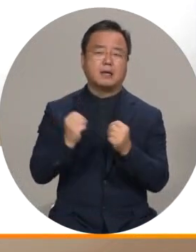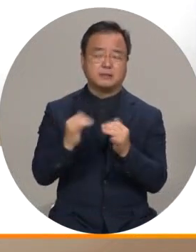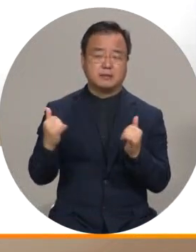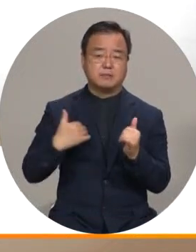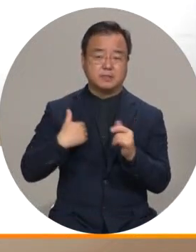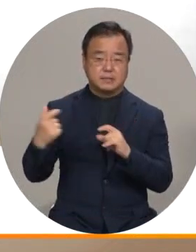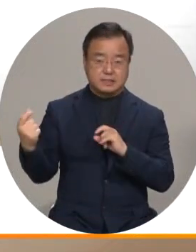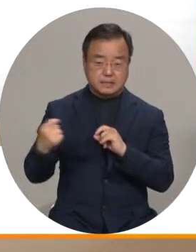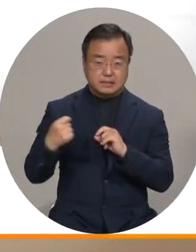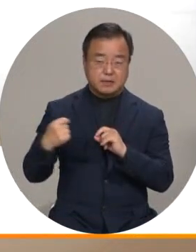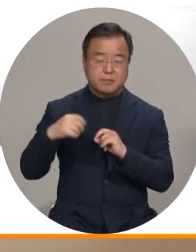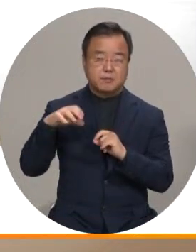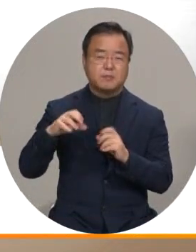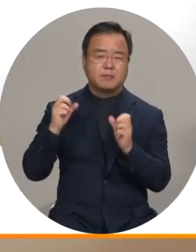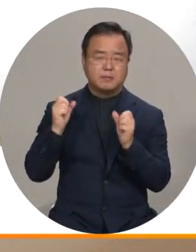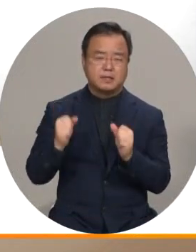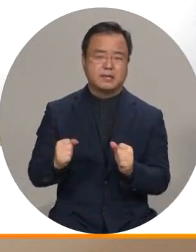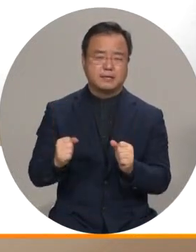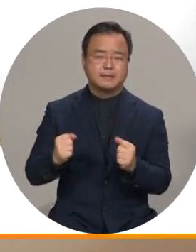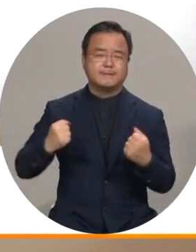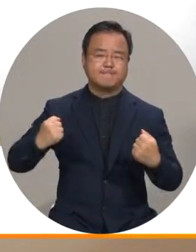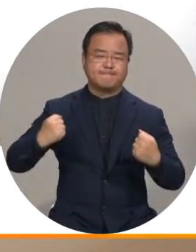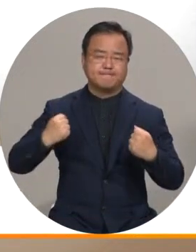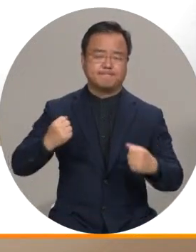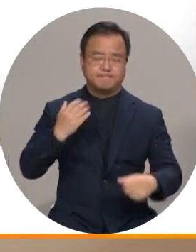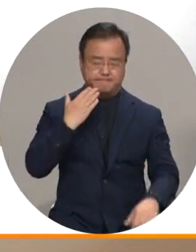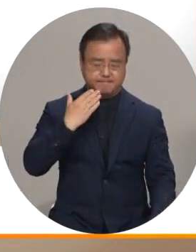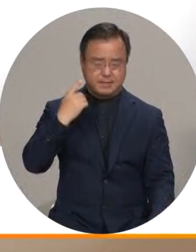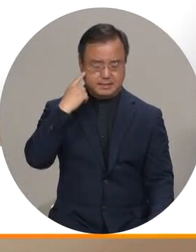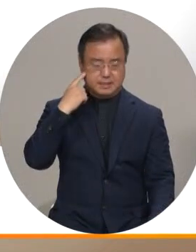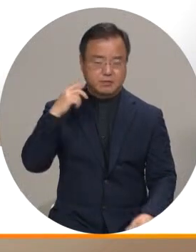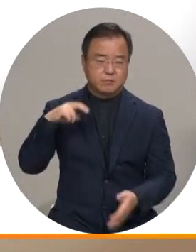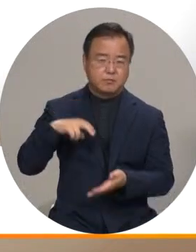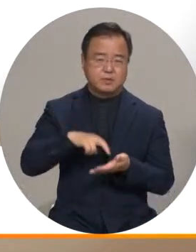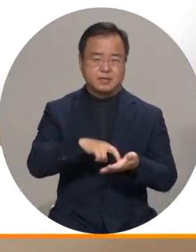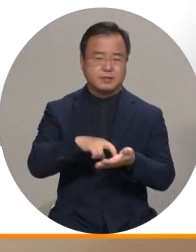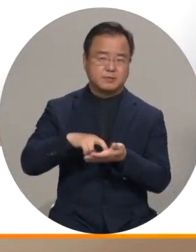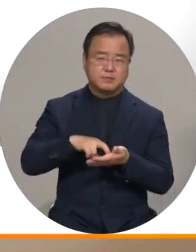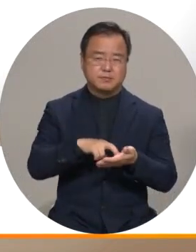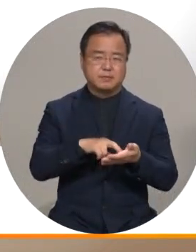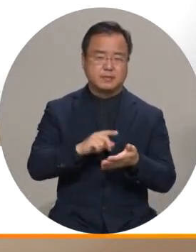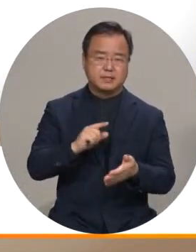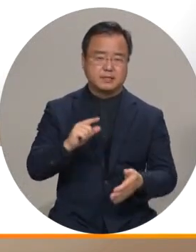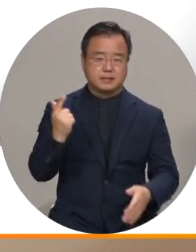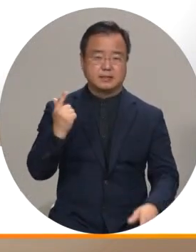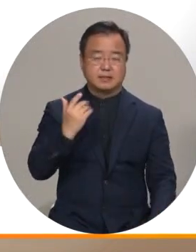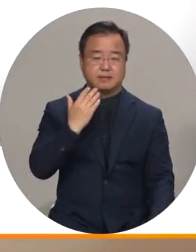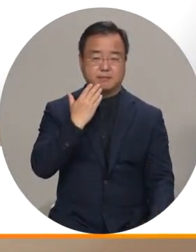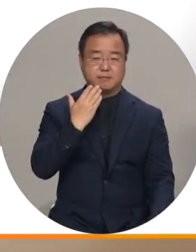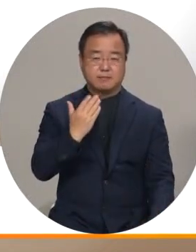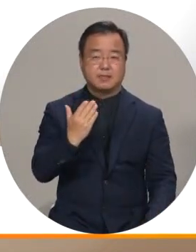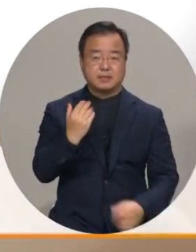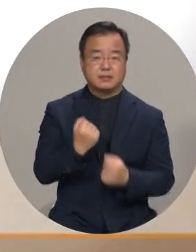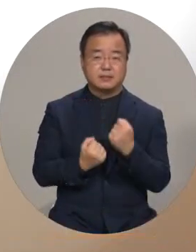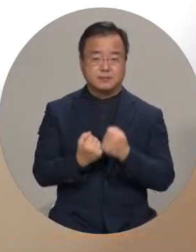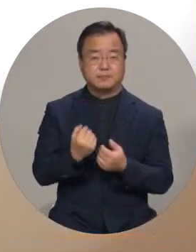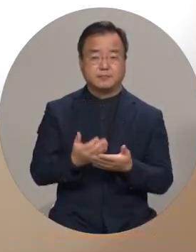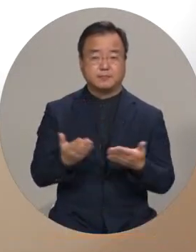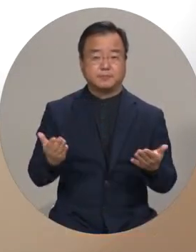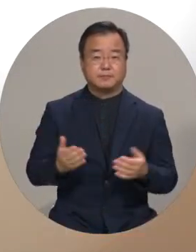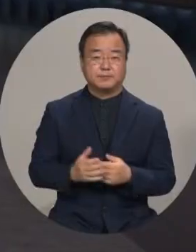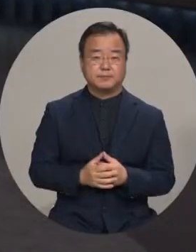힘이 많이 된다 라는 생각이 들어서 좀 외롭지 않을 수 있었던 시간이었다 이렇게 설명할 수 있을 것